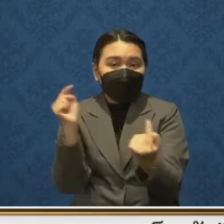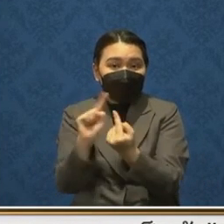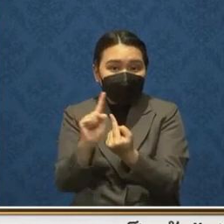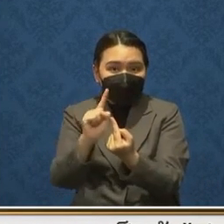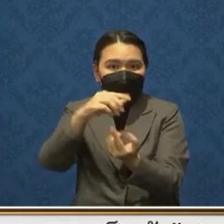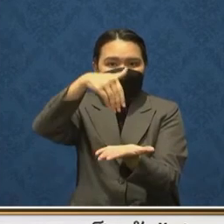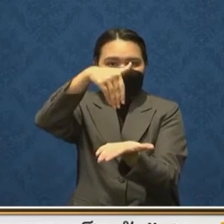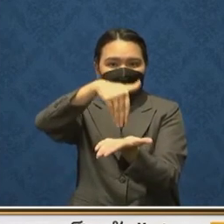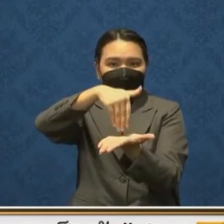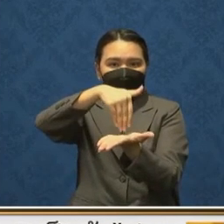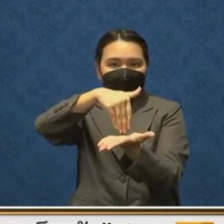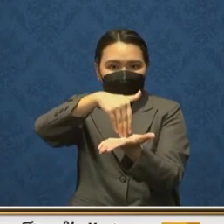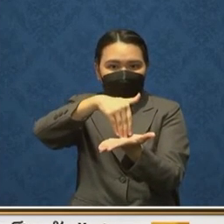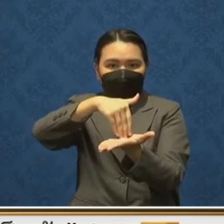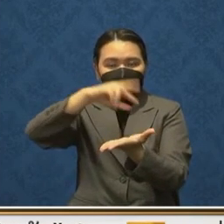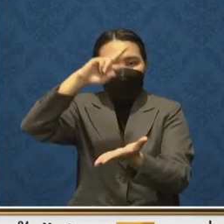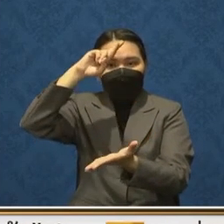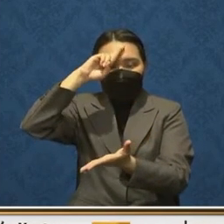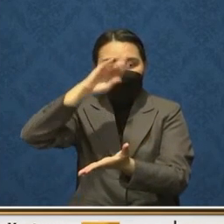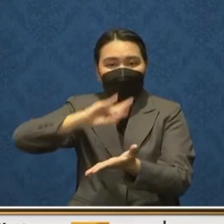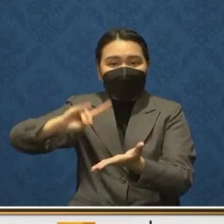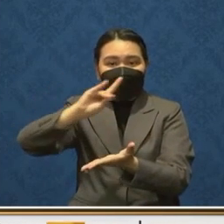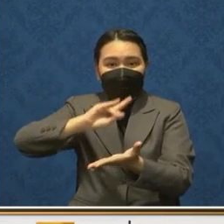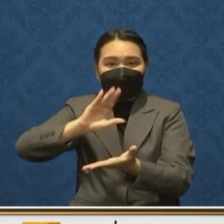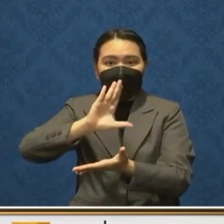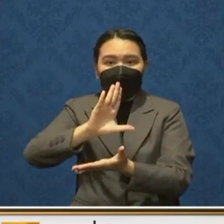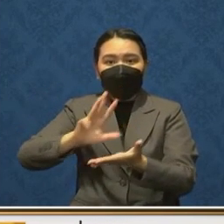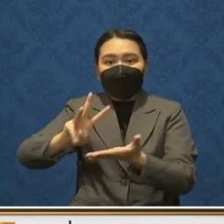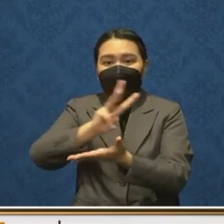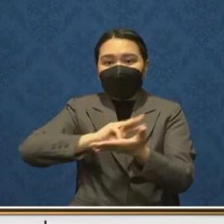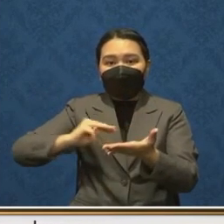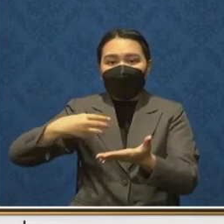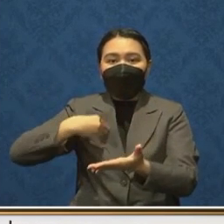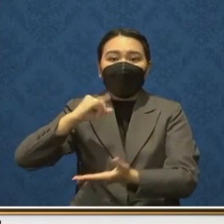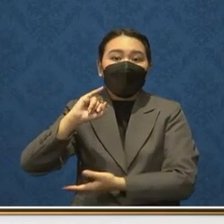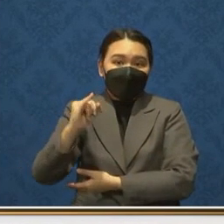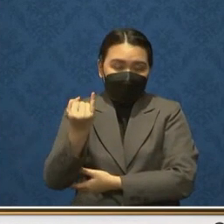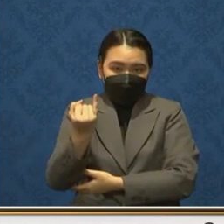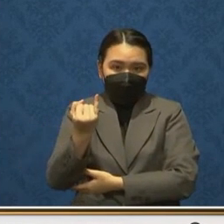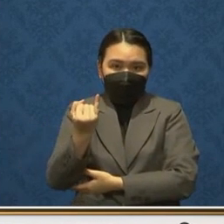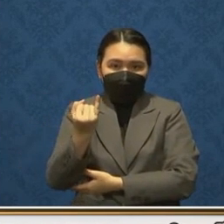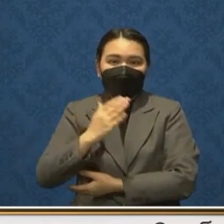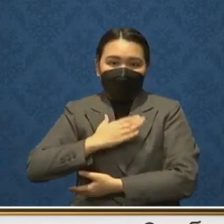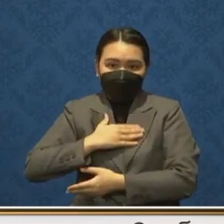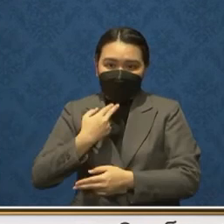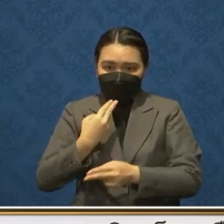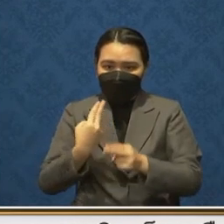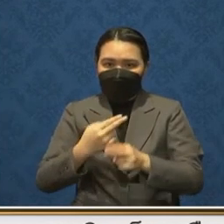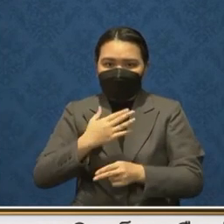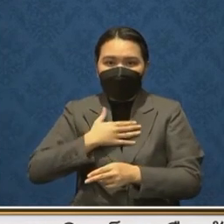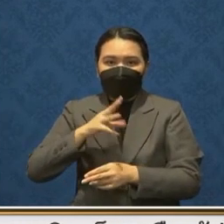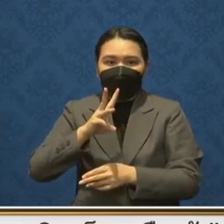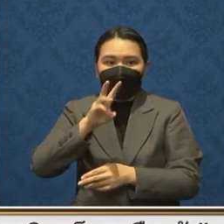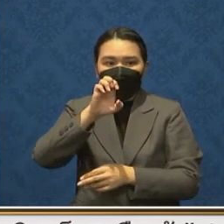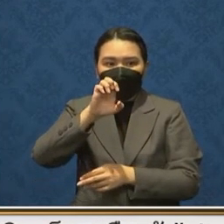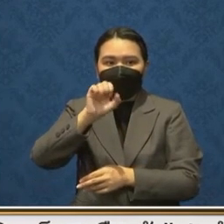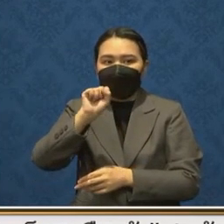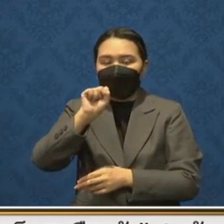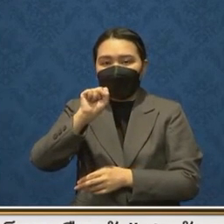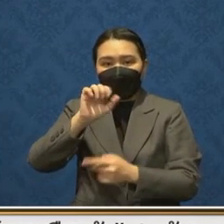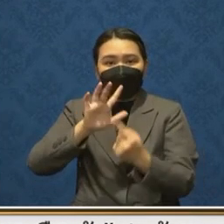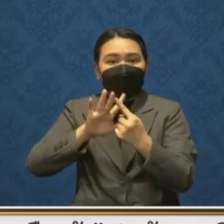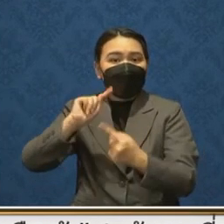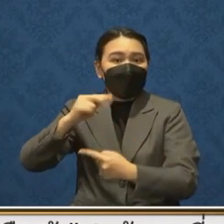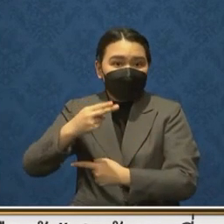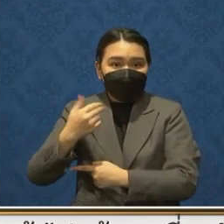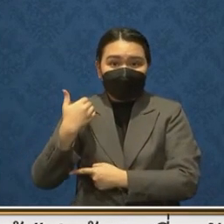ของมหาวิย์จุราลงกรณนะครับชื่อในวิศูตนะคร เปคนทรง เอา 3 ชิ้นส่วนทได้มาเนี่ย